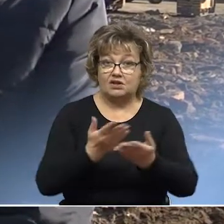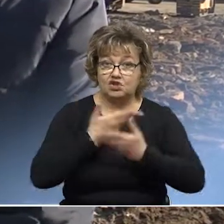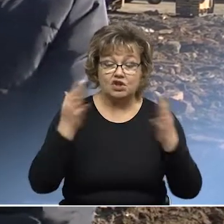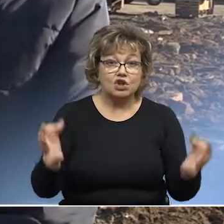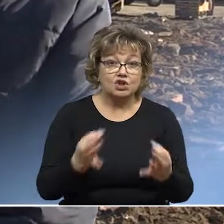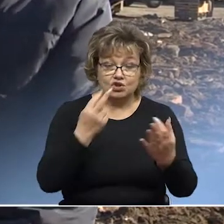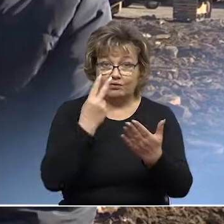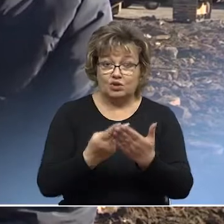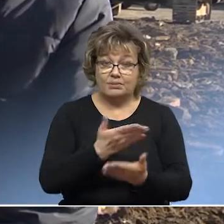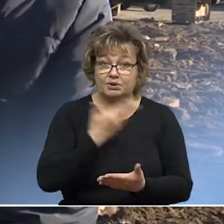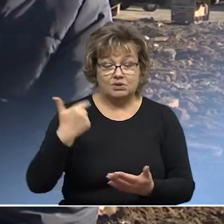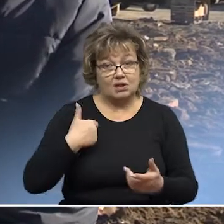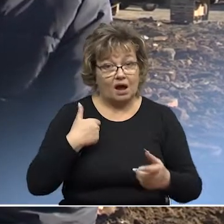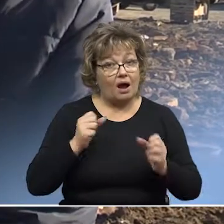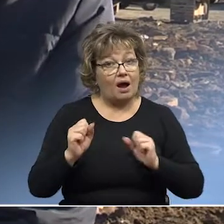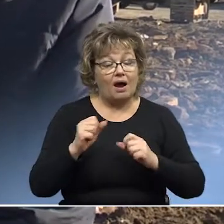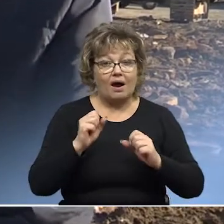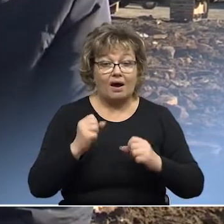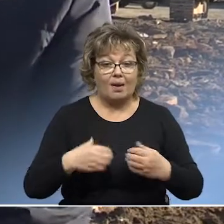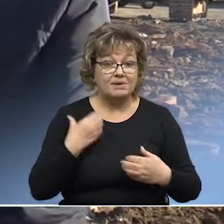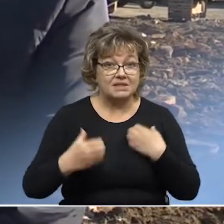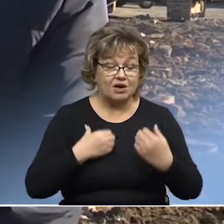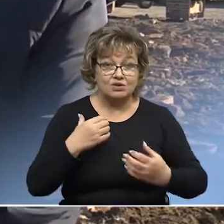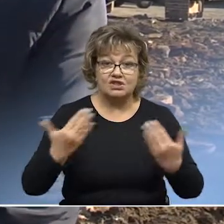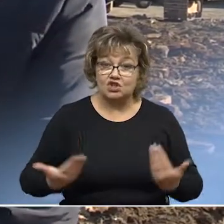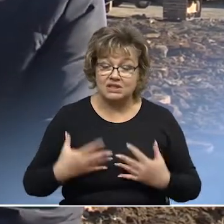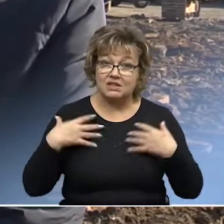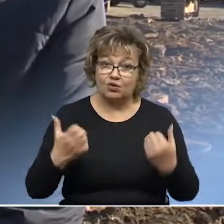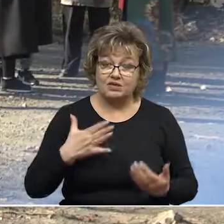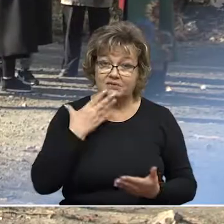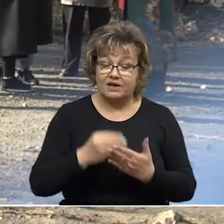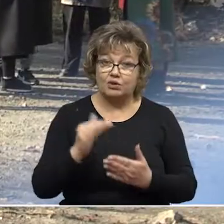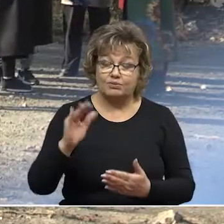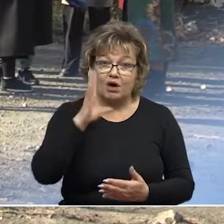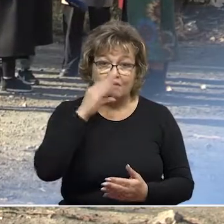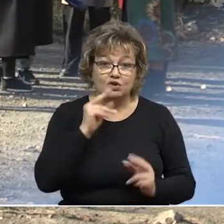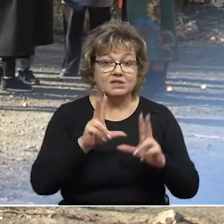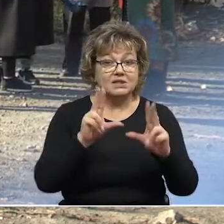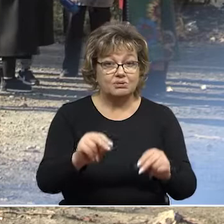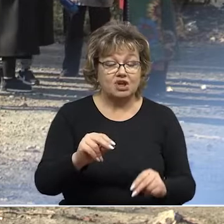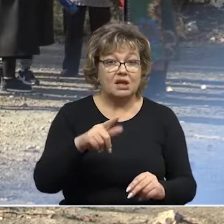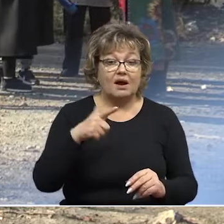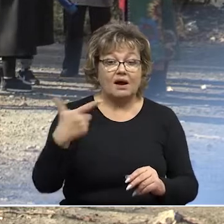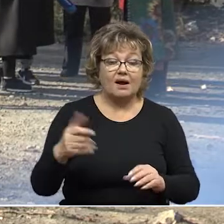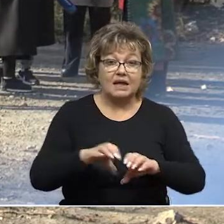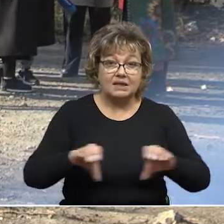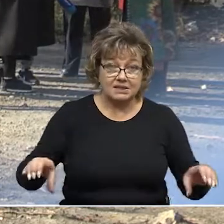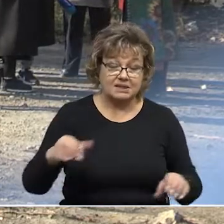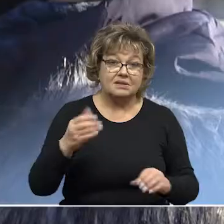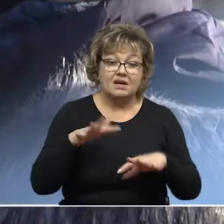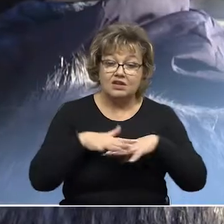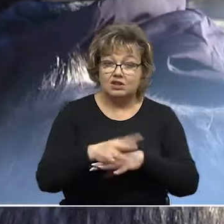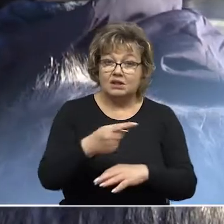ограждений, ничего не предусмотрено. Я опасаюсь за жизнь и здоровье своего ребенка. Водоснабжение и канализация в этом районе